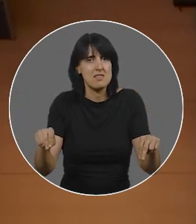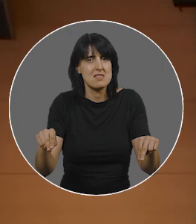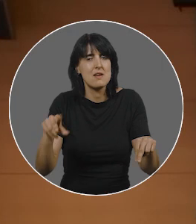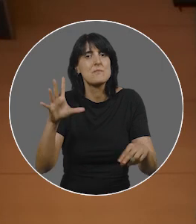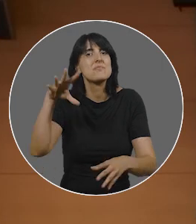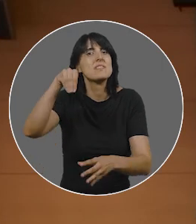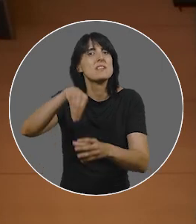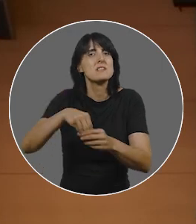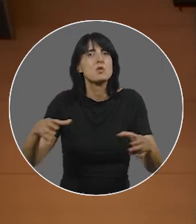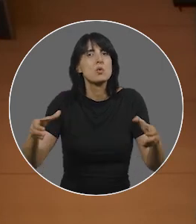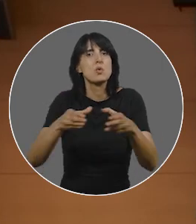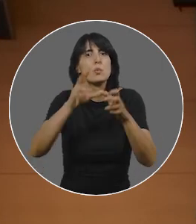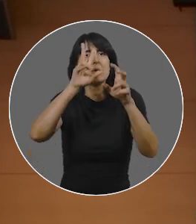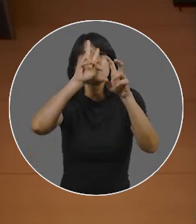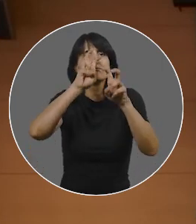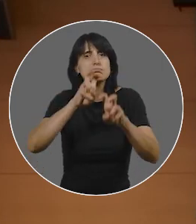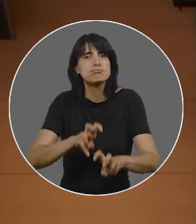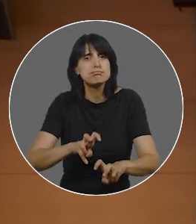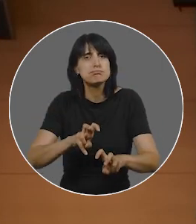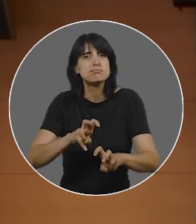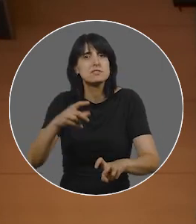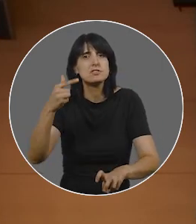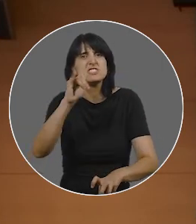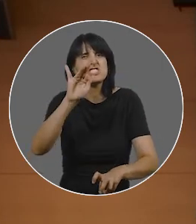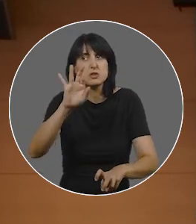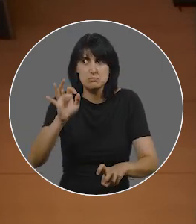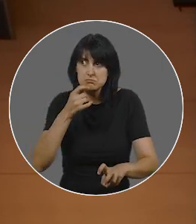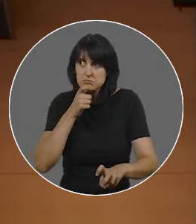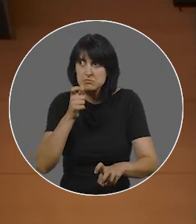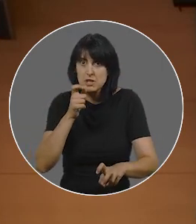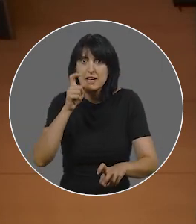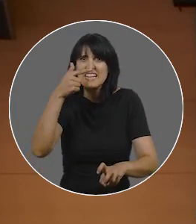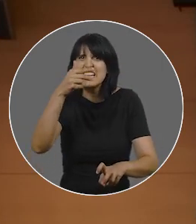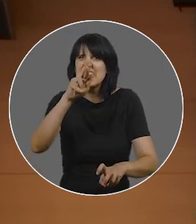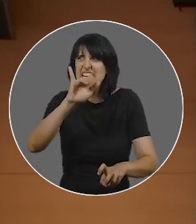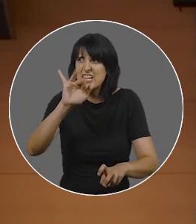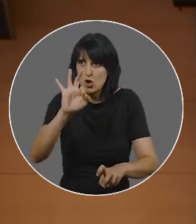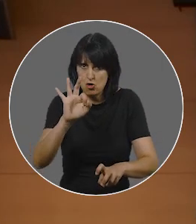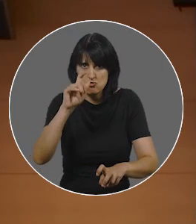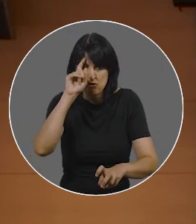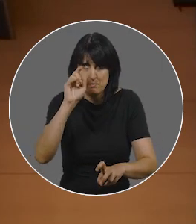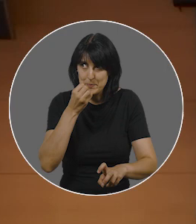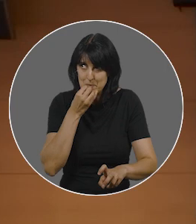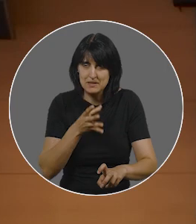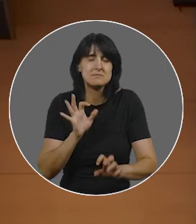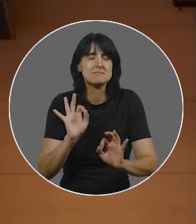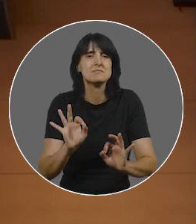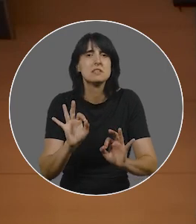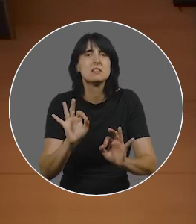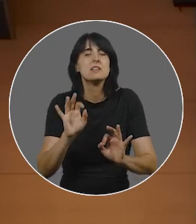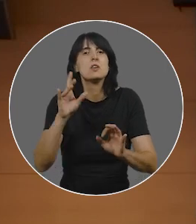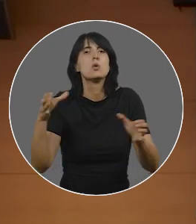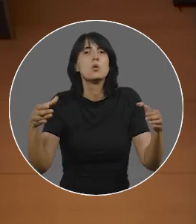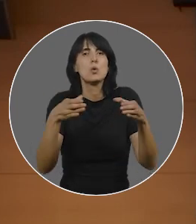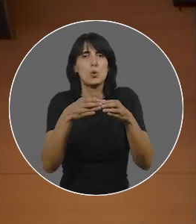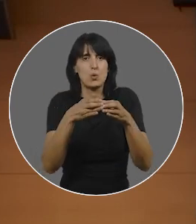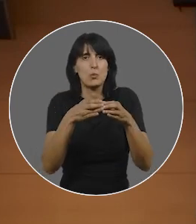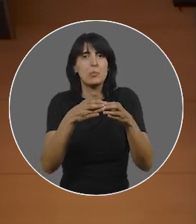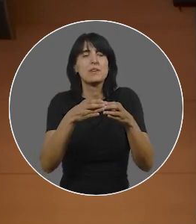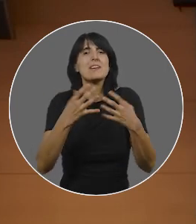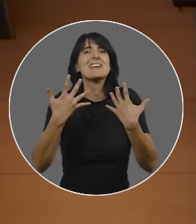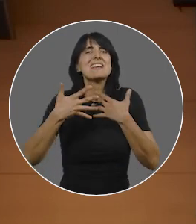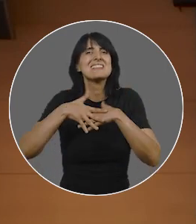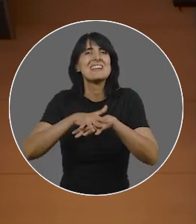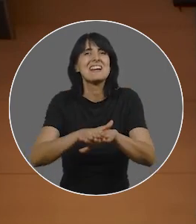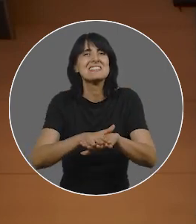Lleida. És membre del grup de recerca GIO, si ho dic bé, GRIO. A més, és del grup de